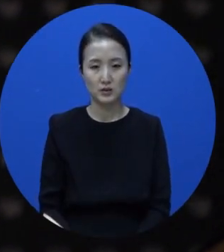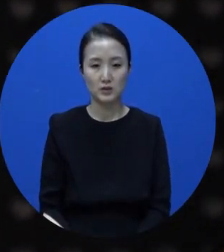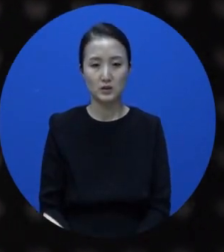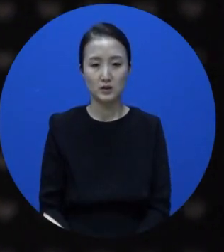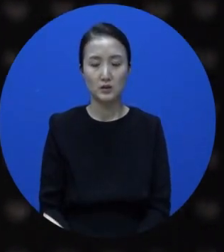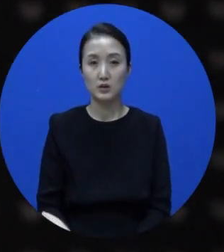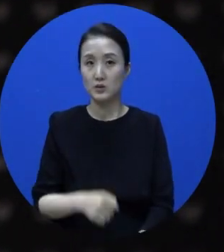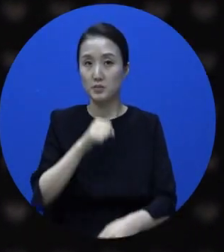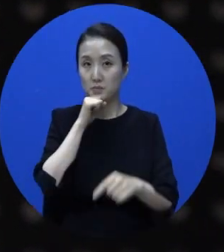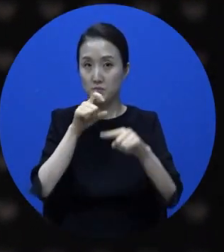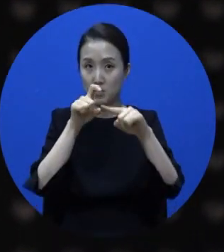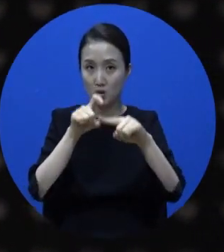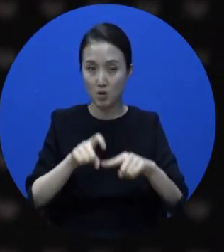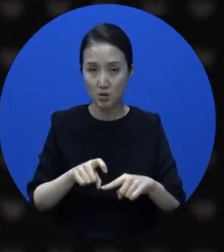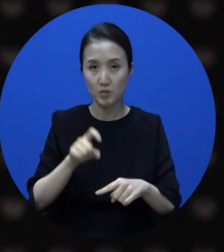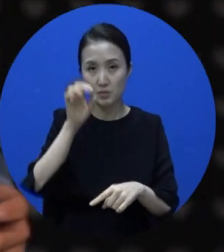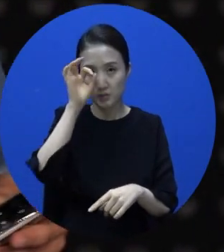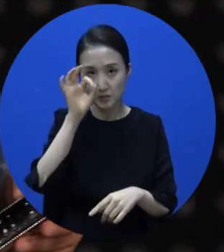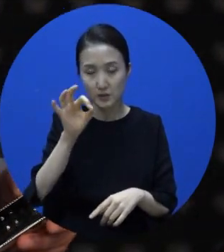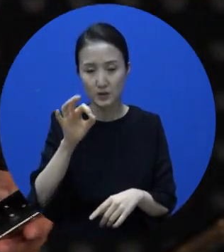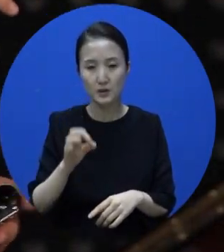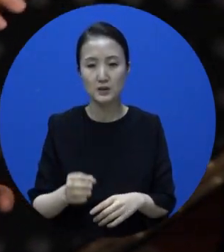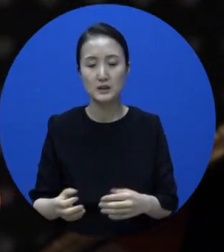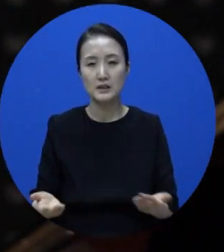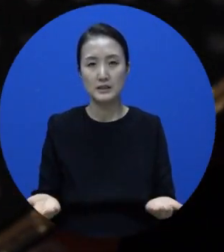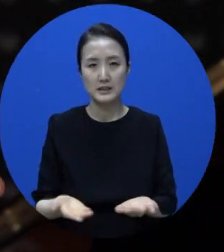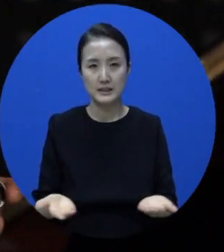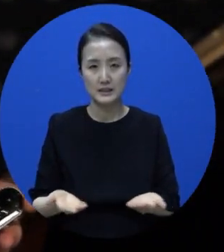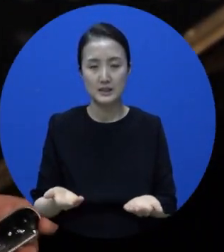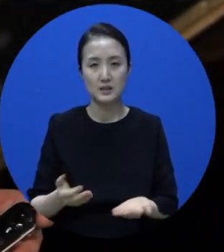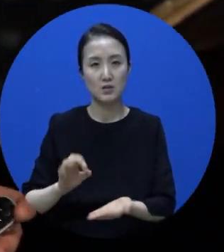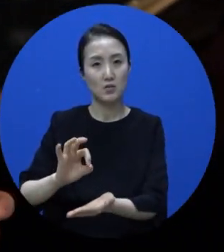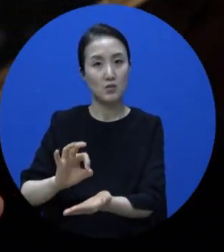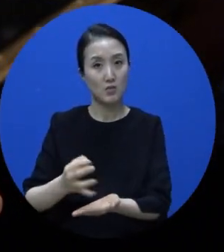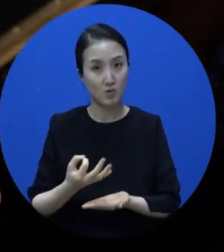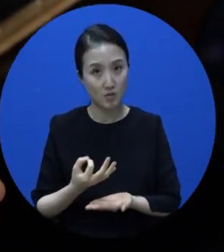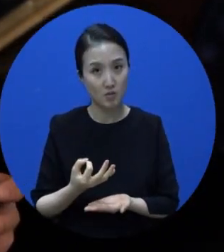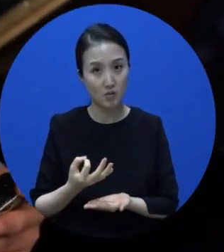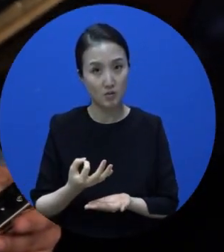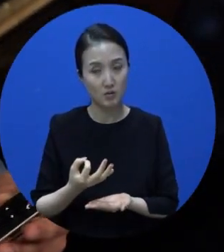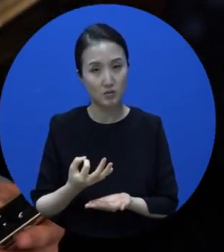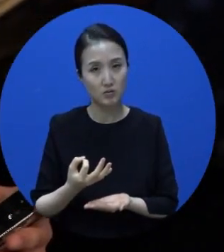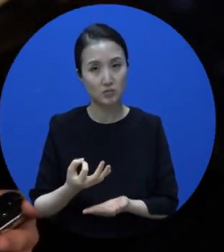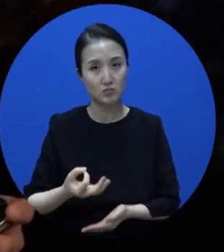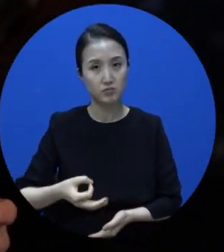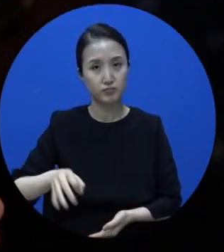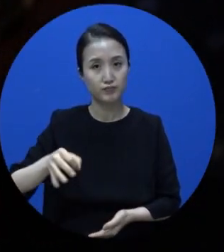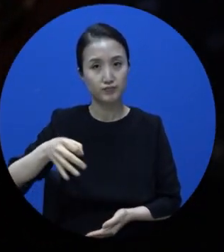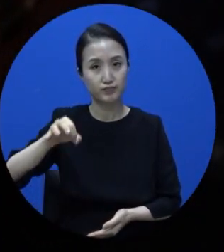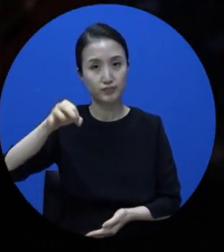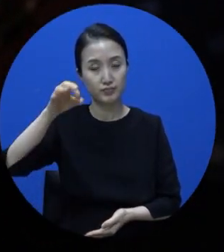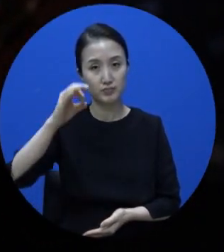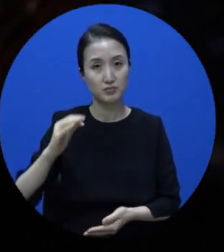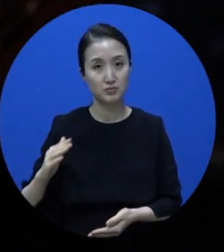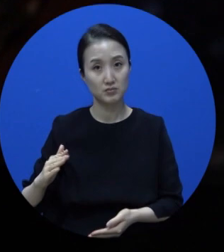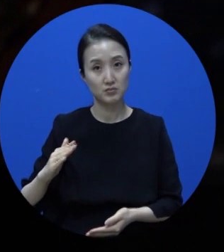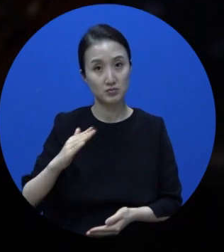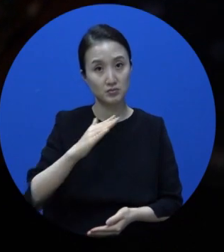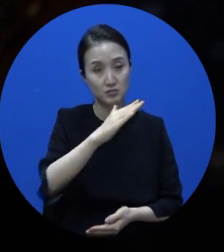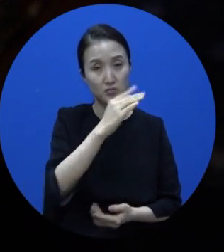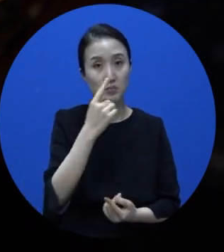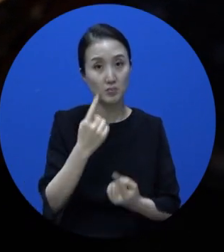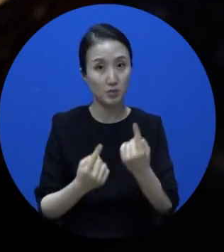평균적인 근로소득자의 글루 소득의 증가 속도가 자산 가치 의 증가 속도보다